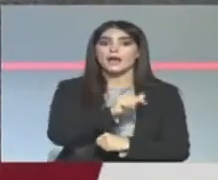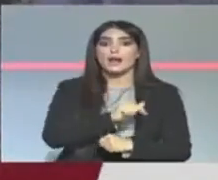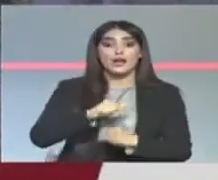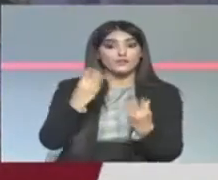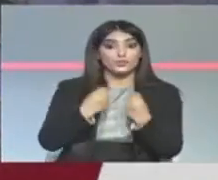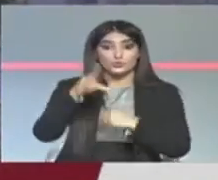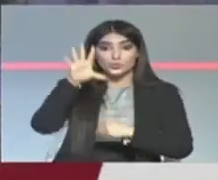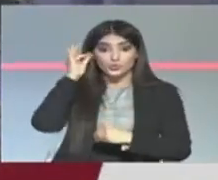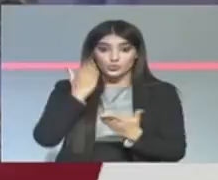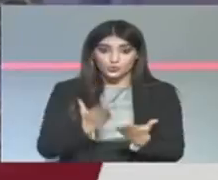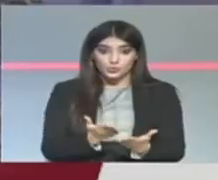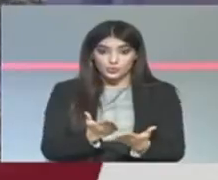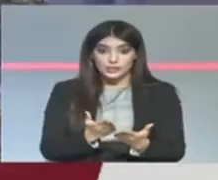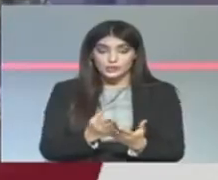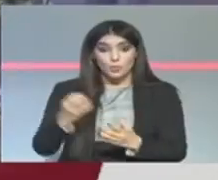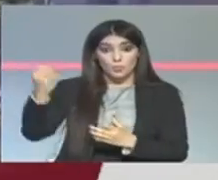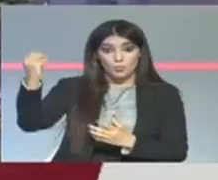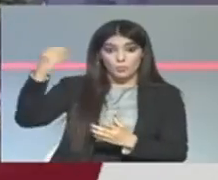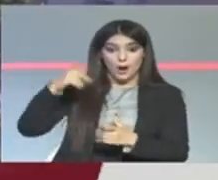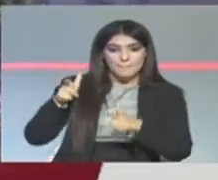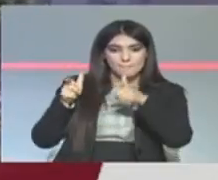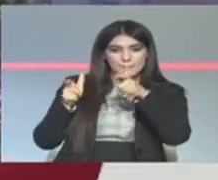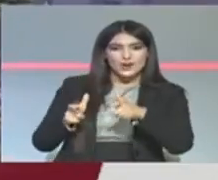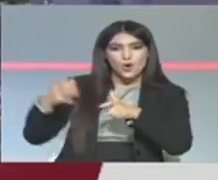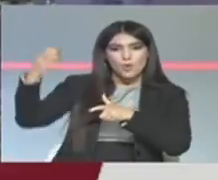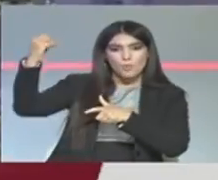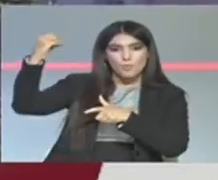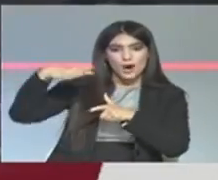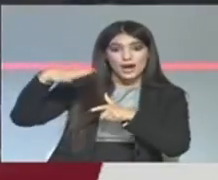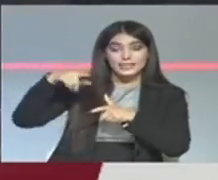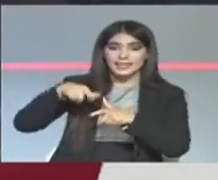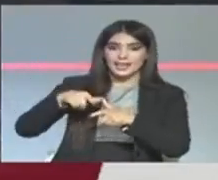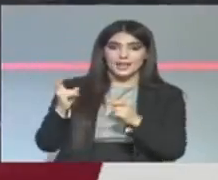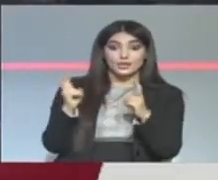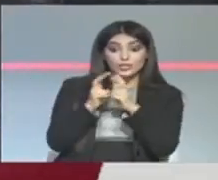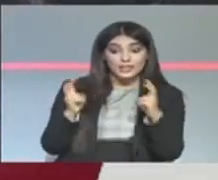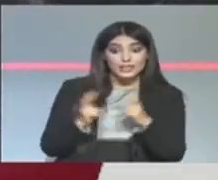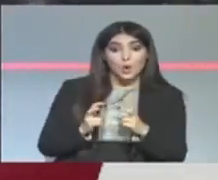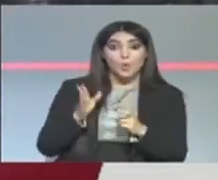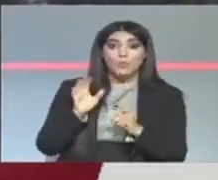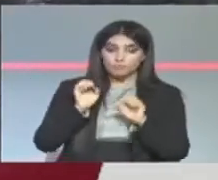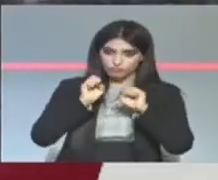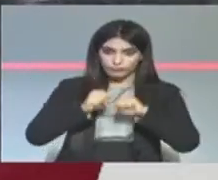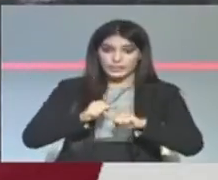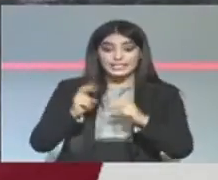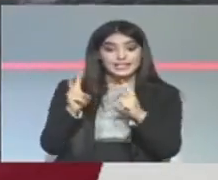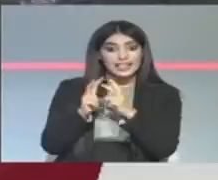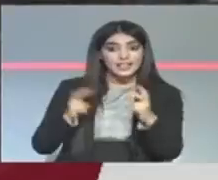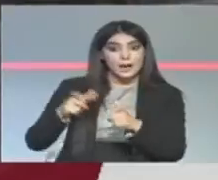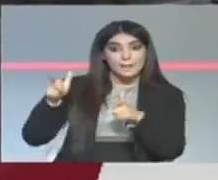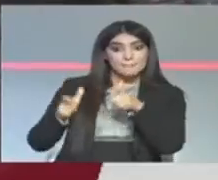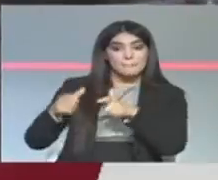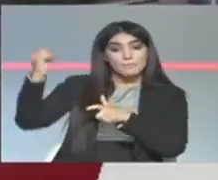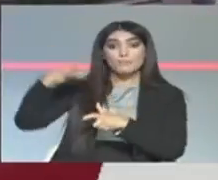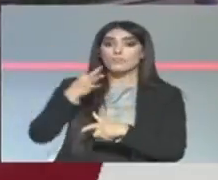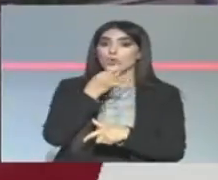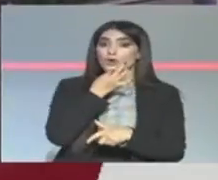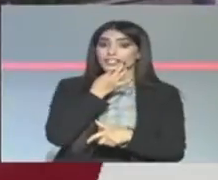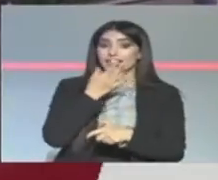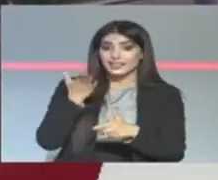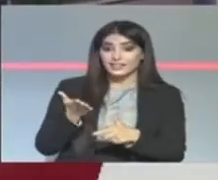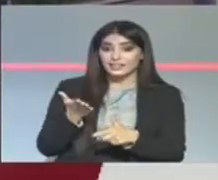عندما تصدع في هكذا اللوحه تولد طاقه نظيفه بامكان هذا النسيج العمراني الاستفاده منها